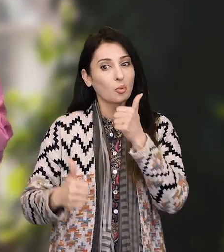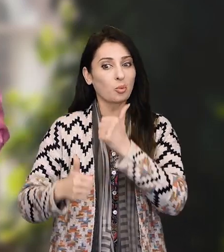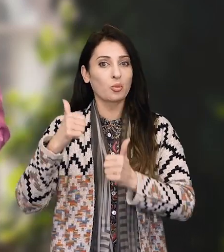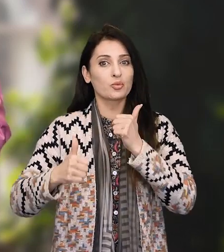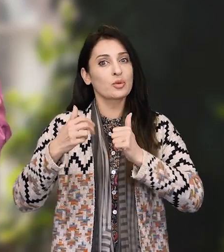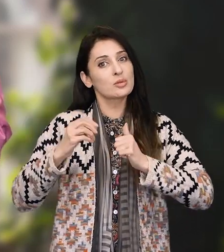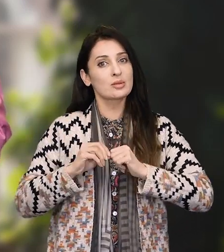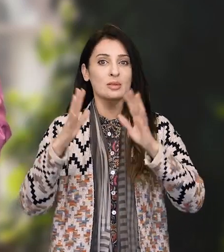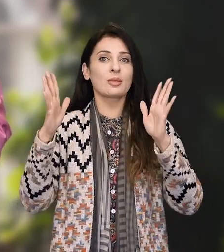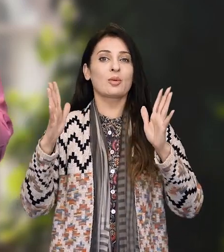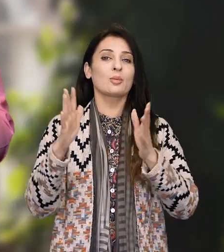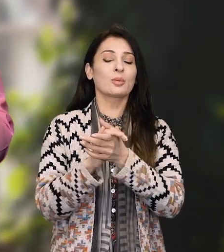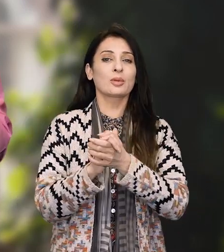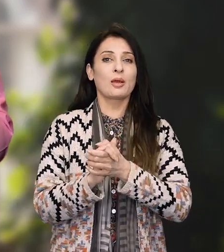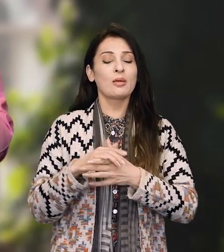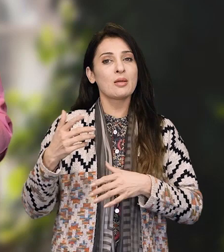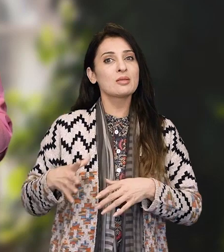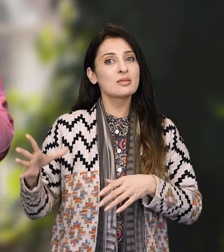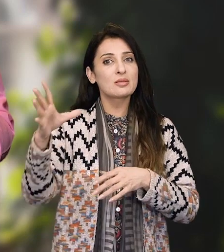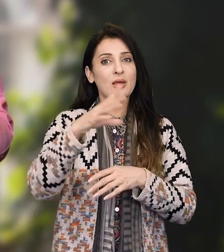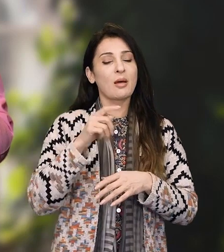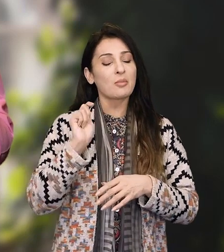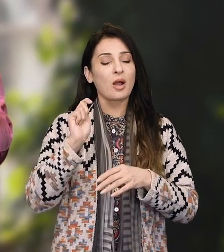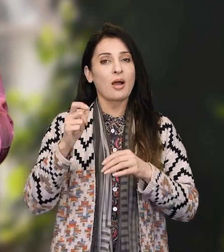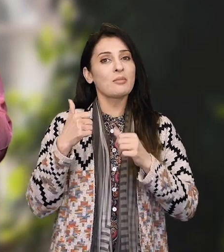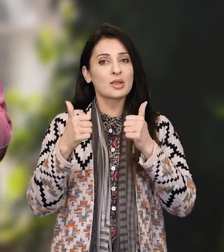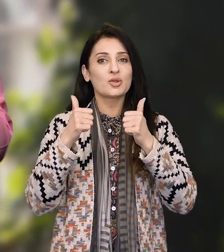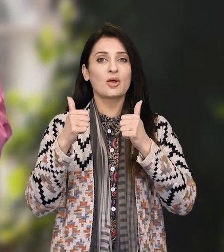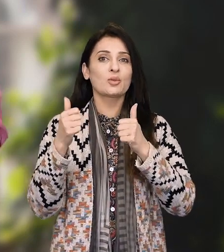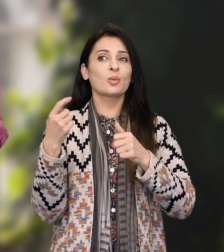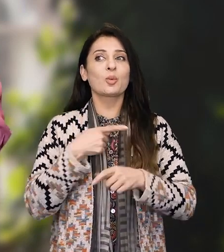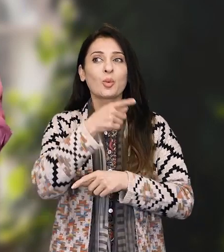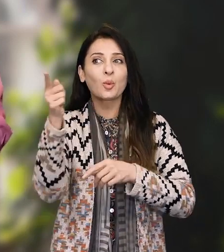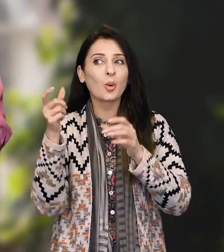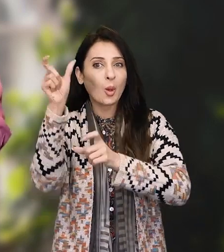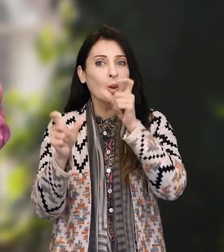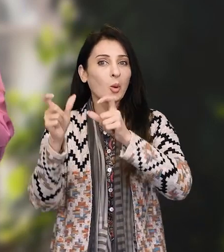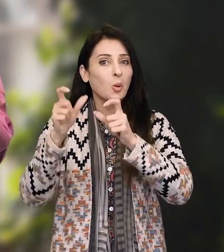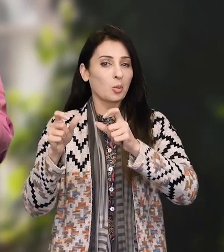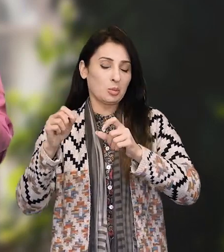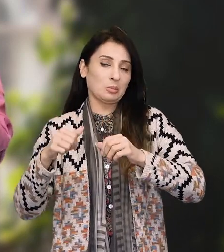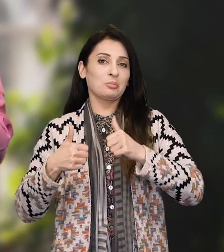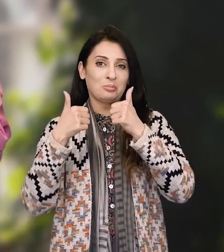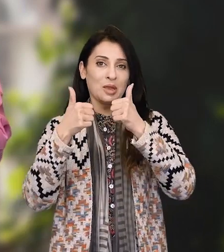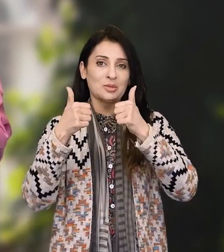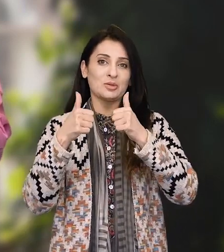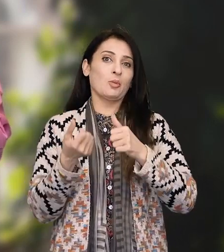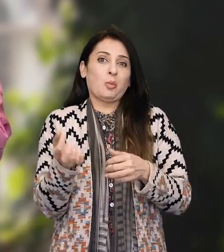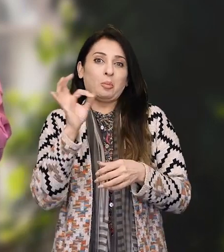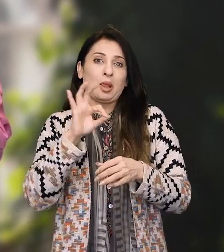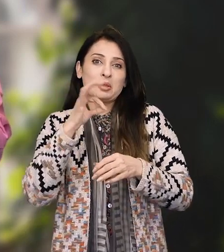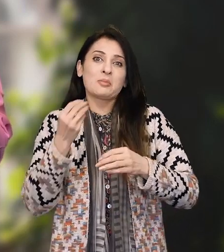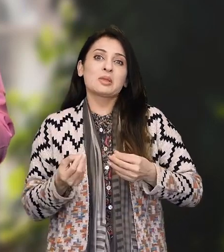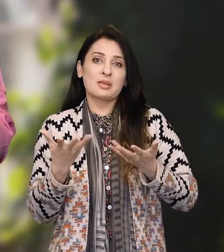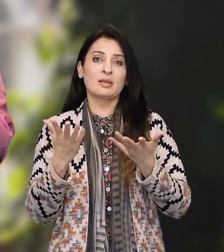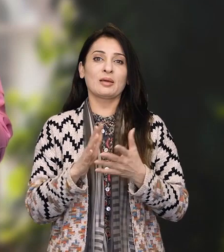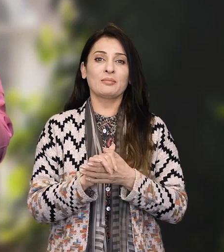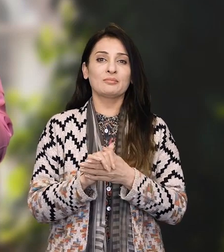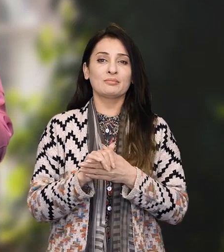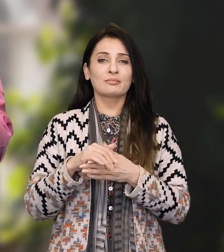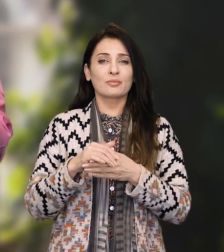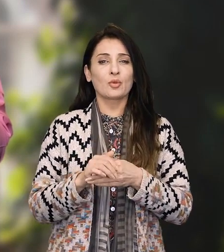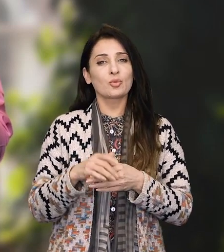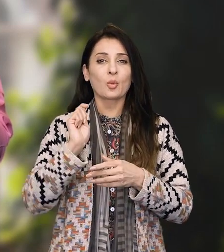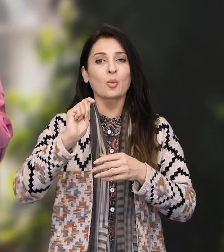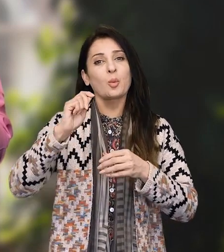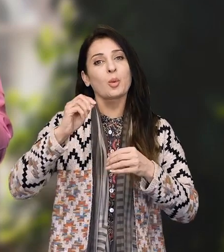better, and customers also get better products like that and better value for money. So बस काम बढ़ता